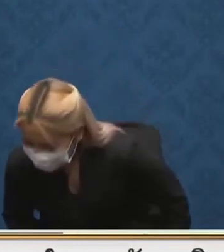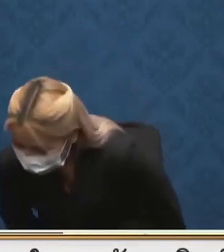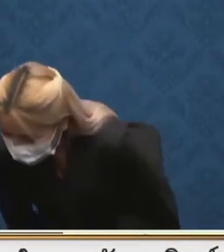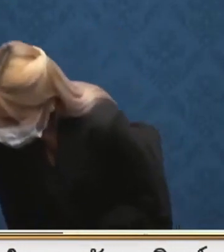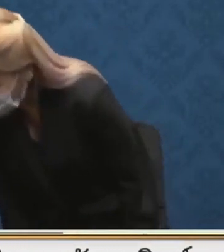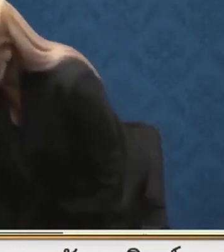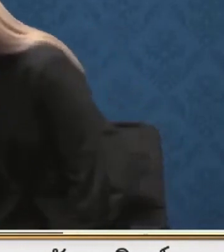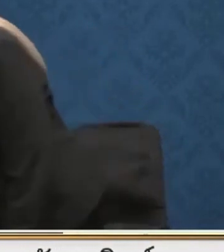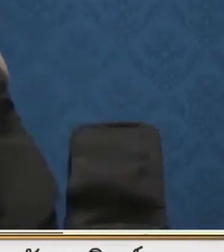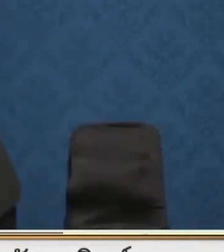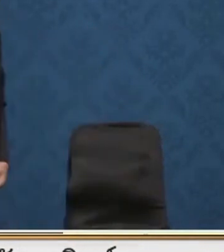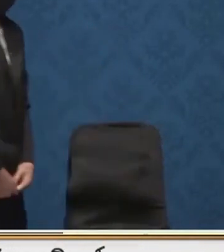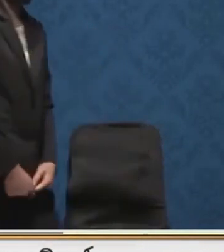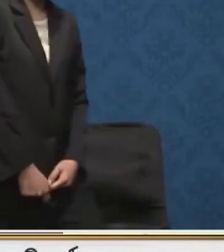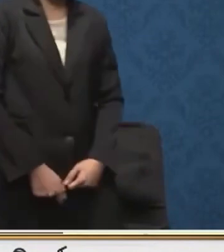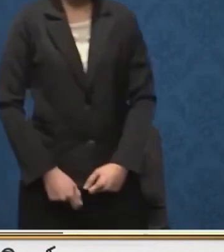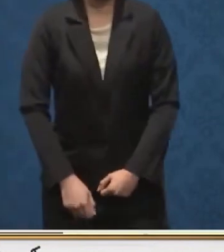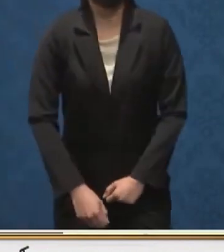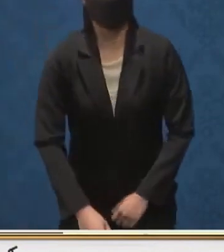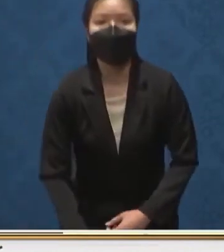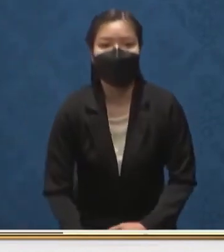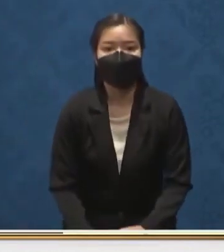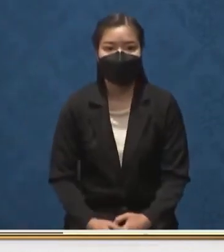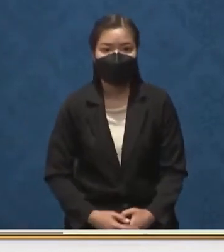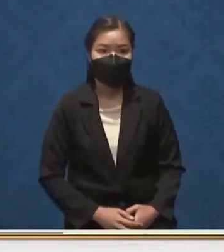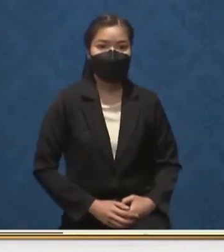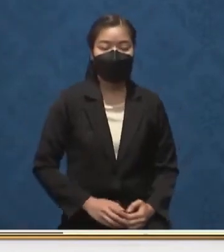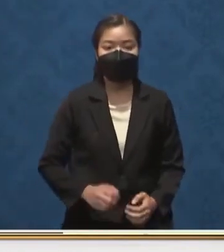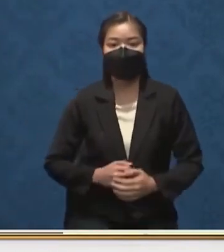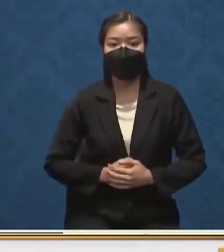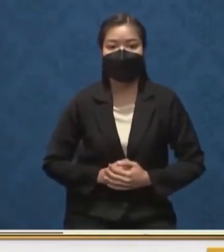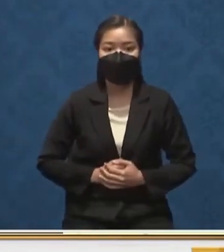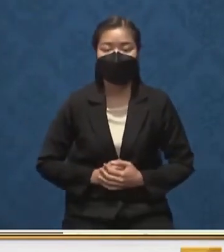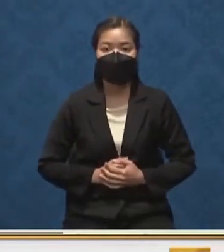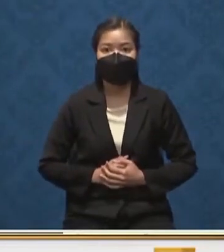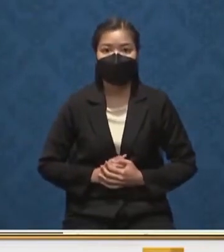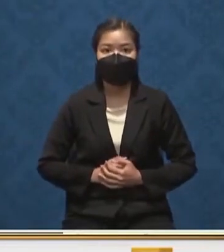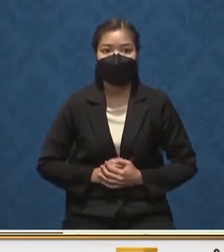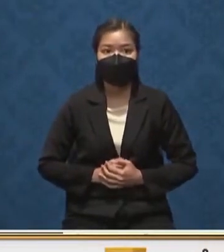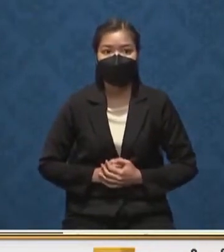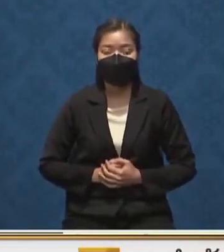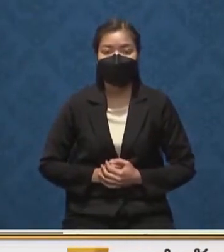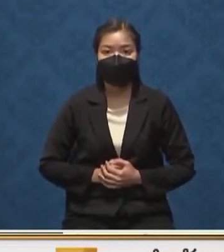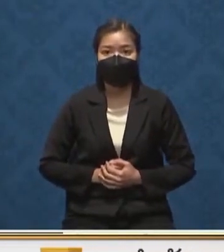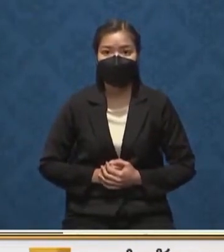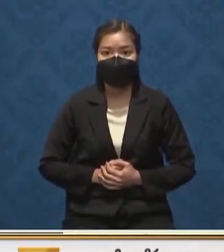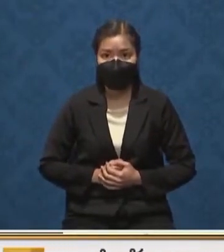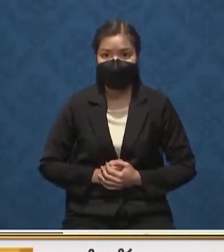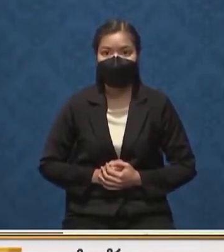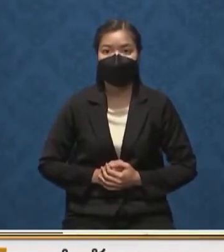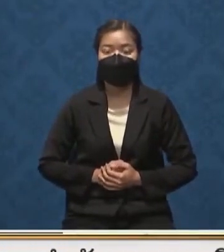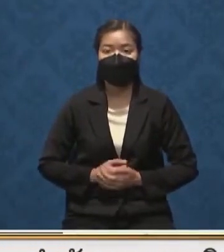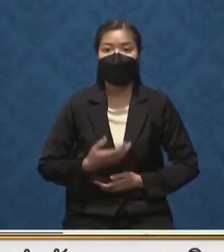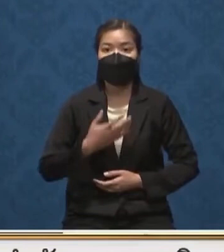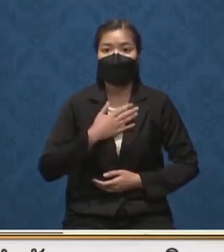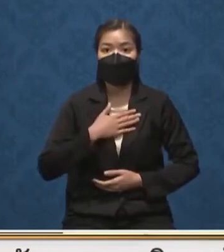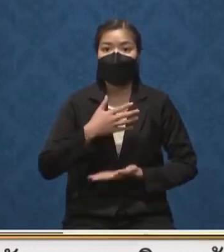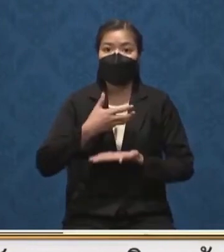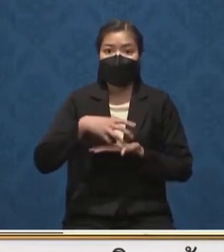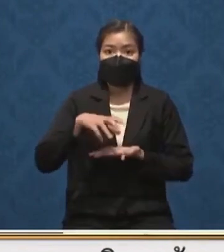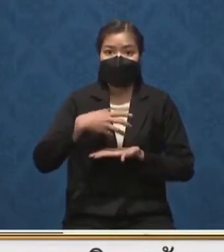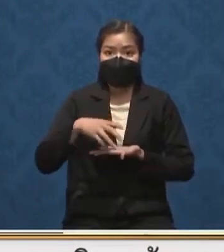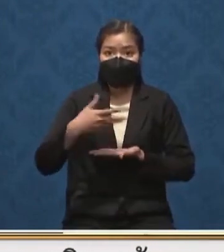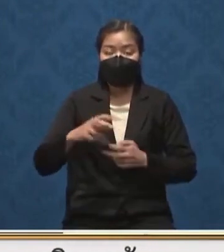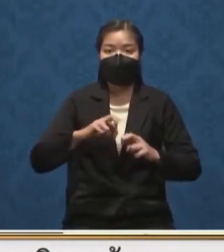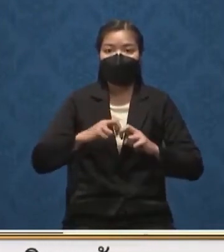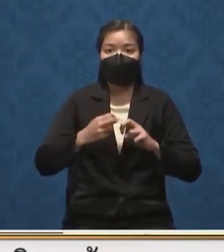ภาพรวมที่อยากจะตอบนะครับว่าผมได้เรียนแล้วนะครับว่าผมก็ทราบปัญหา